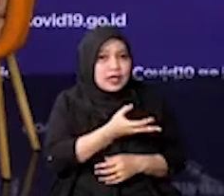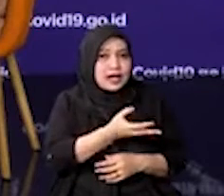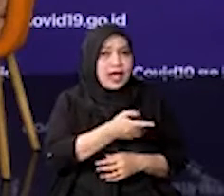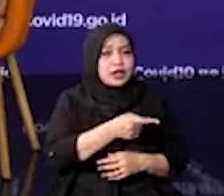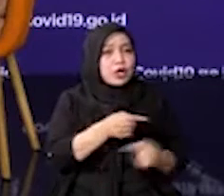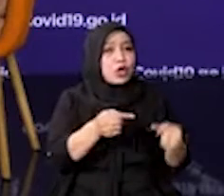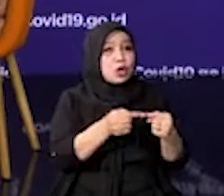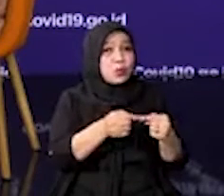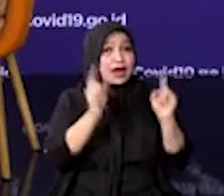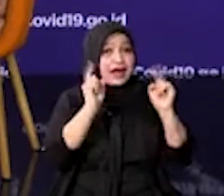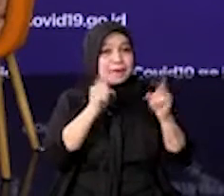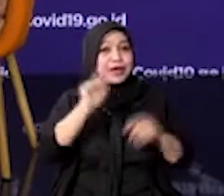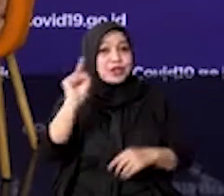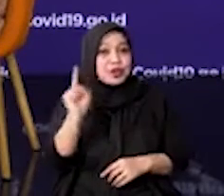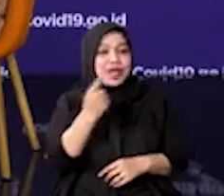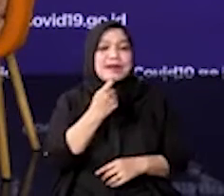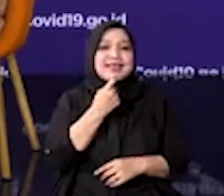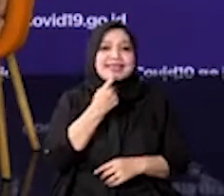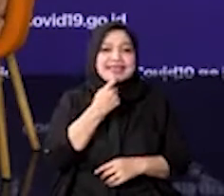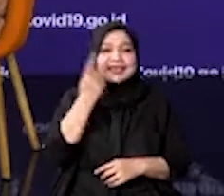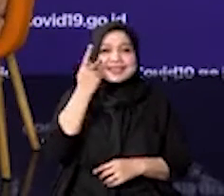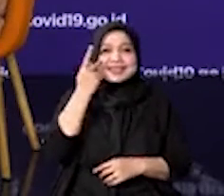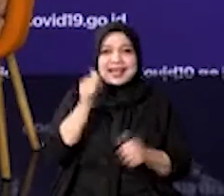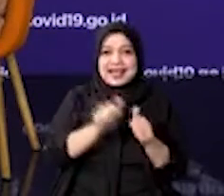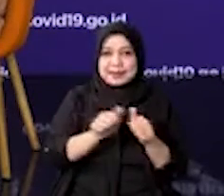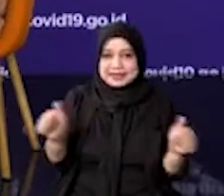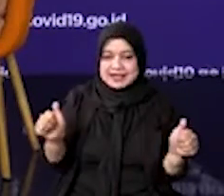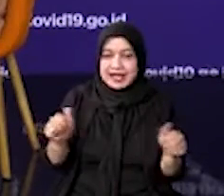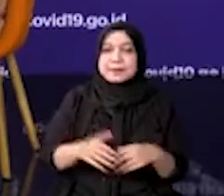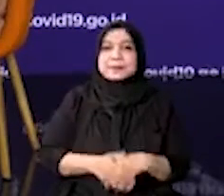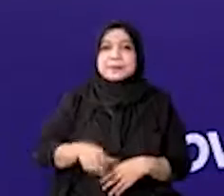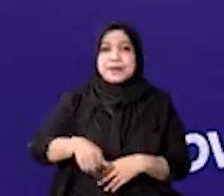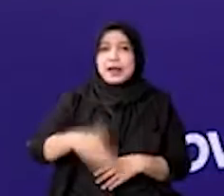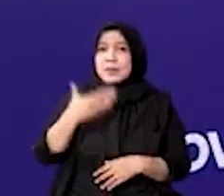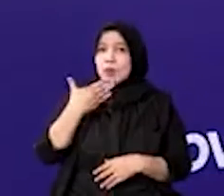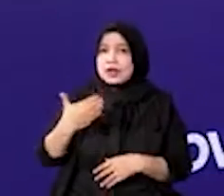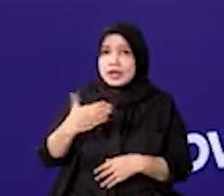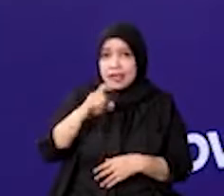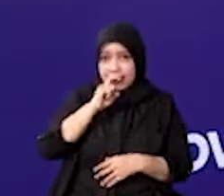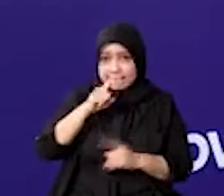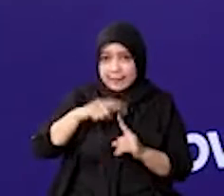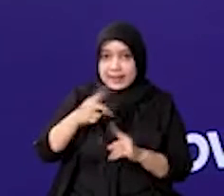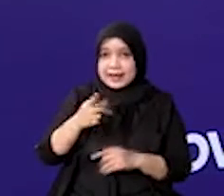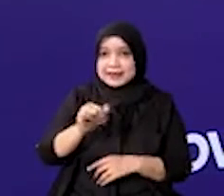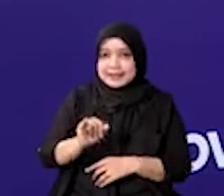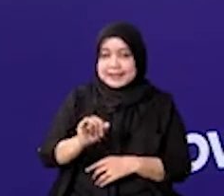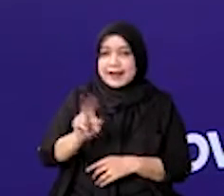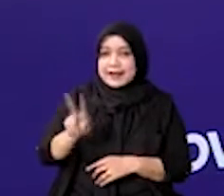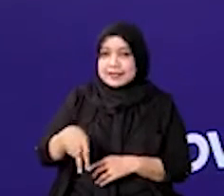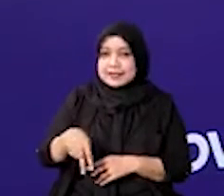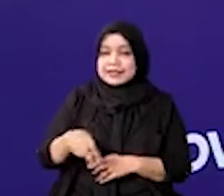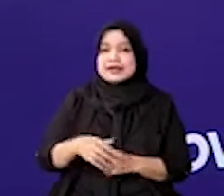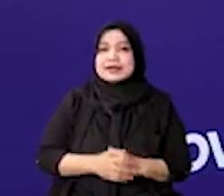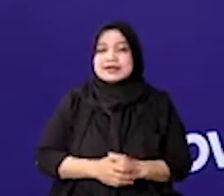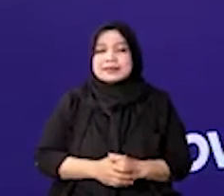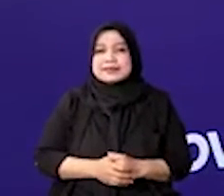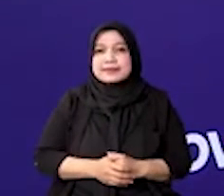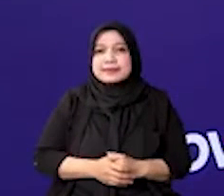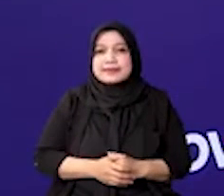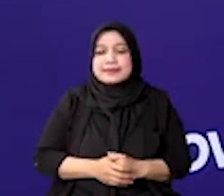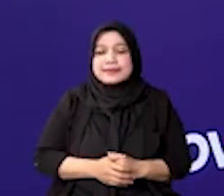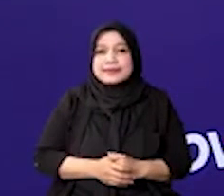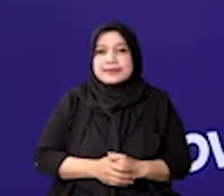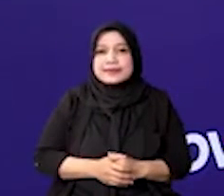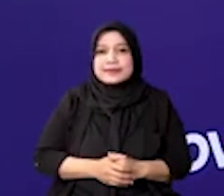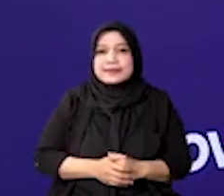begitu dengan ajaran agama kita UNT jaga kebersihan utamanya Ya Di tengah pandemi covid-19 ini e Pak saya ingin kembali ke Pak Tri Pak